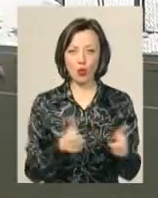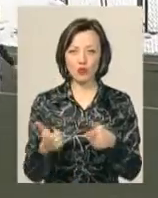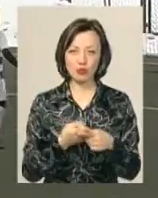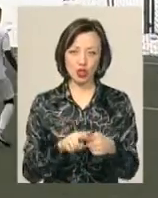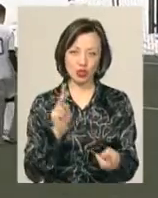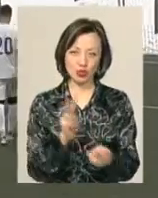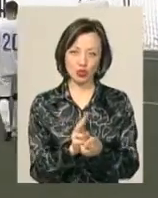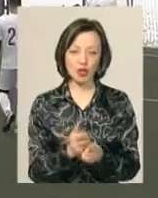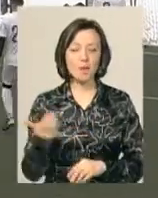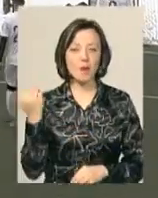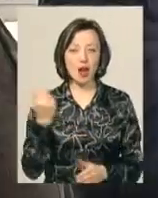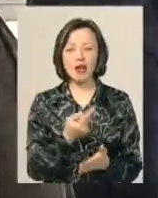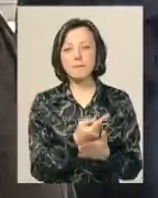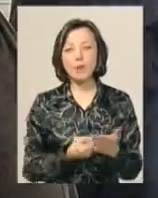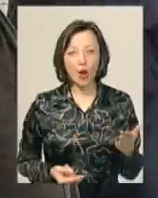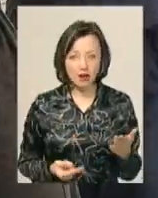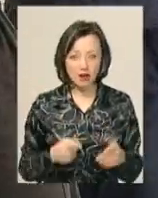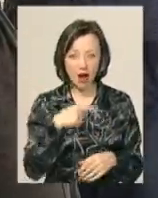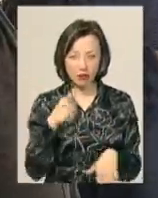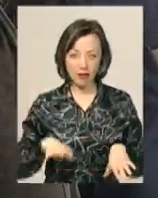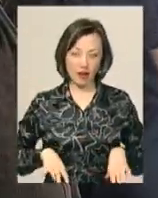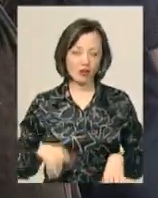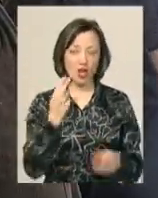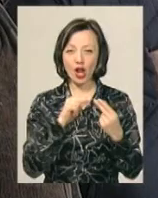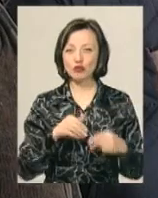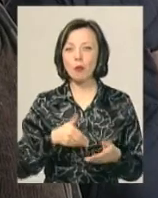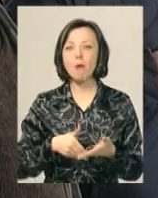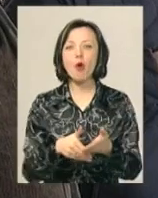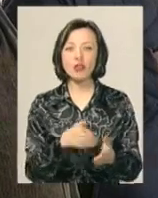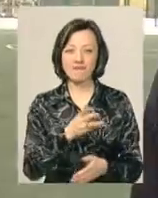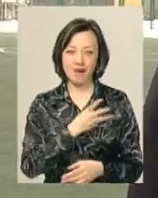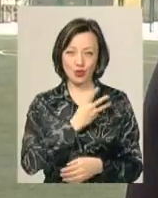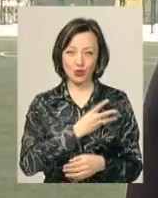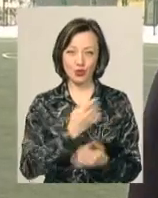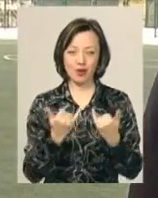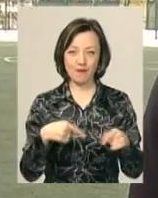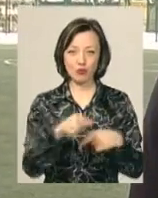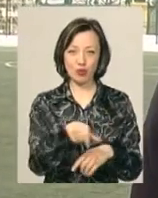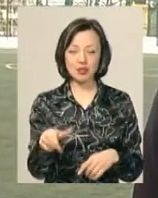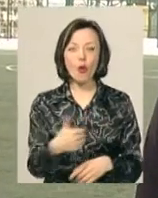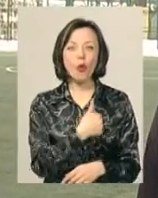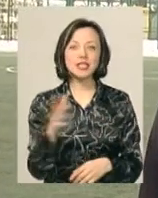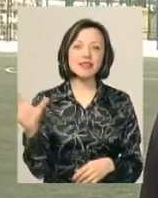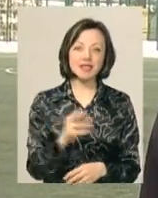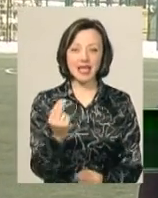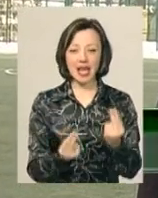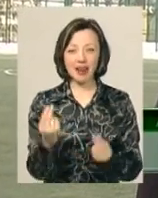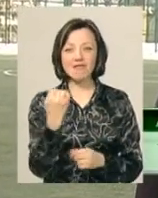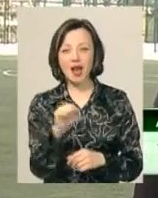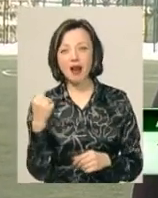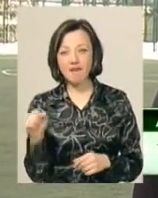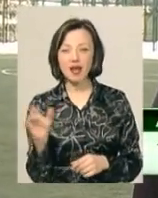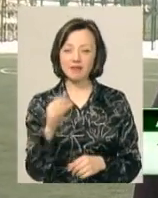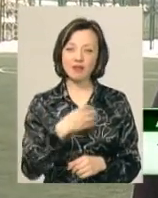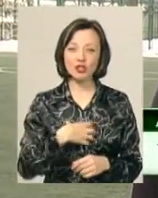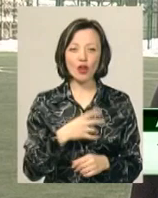цієї зустрічі. Попередня поразка, каже Андрій Донець, стала найкращою мотивацією для футболістів. Хочеться всі ігри вигравати. І всі ігри